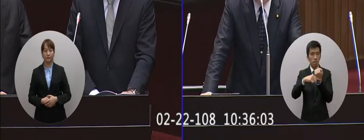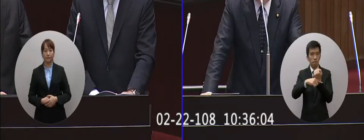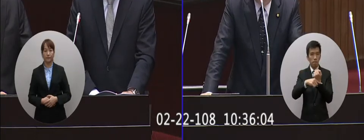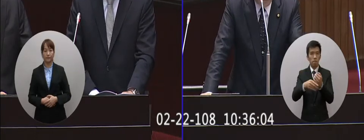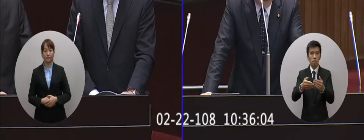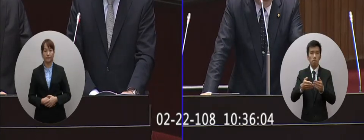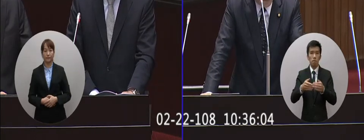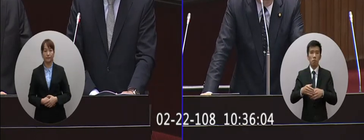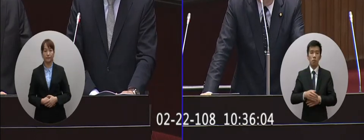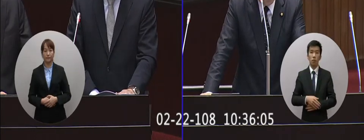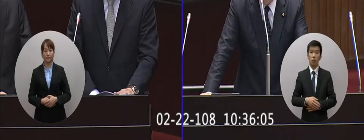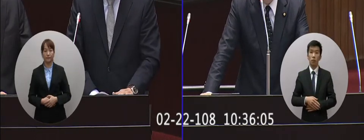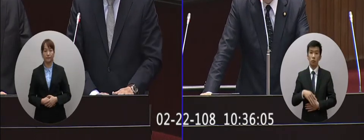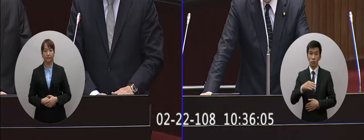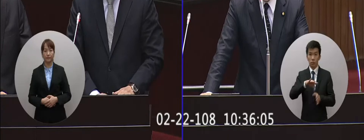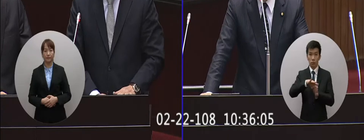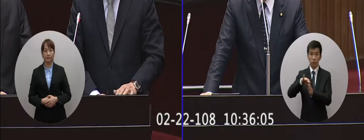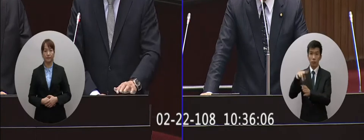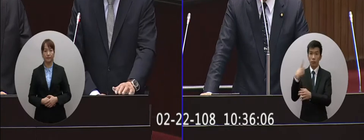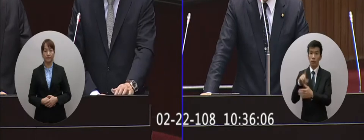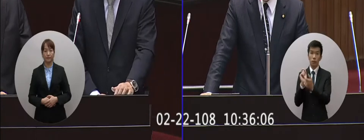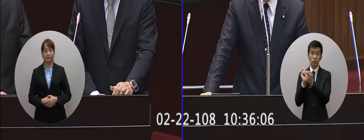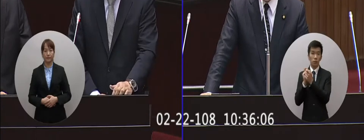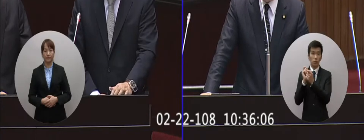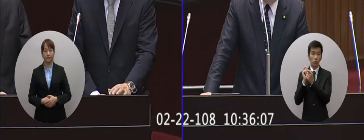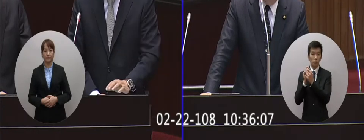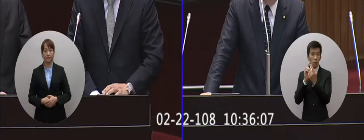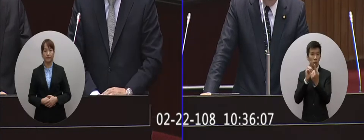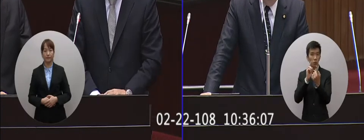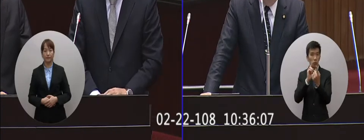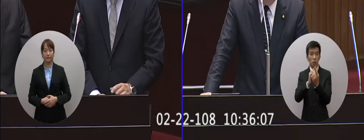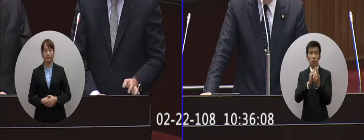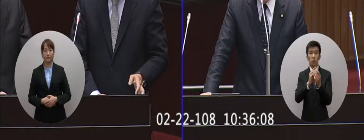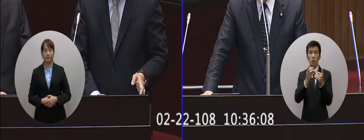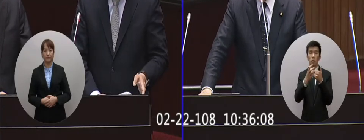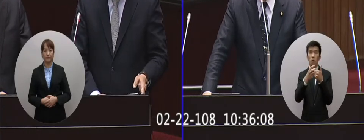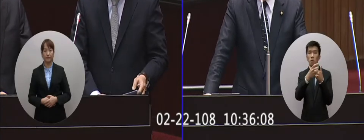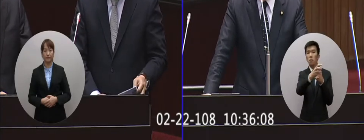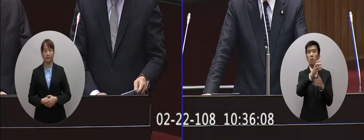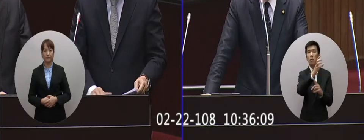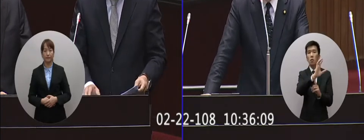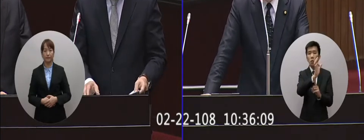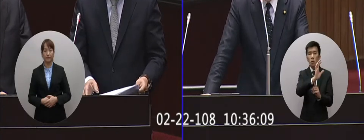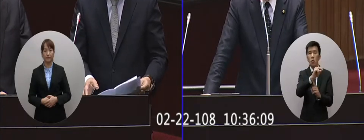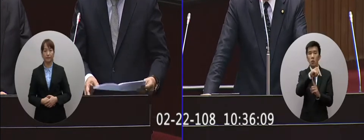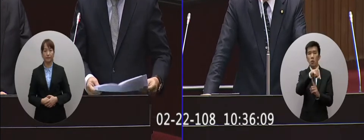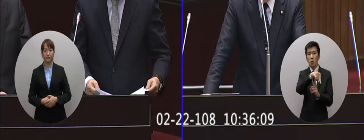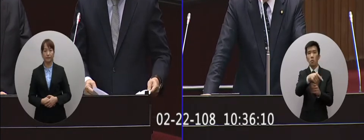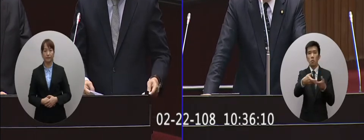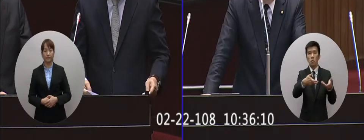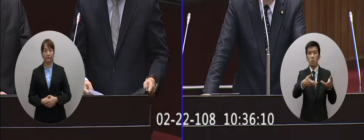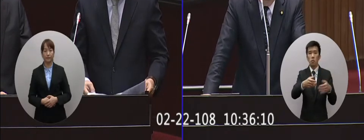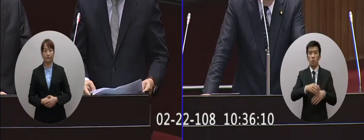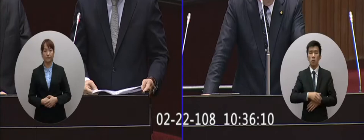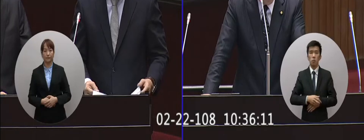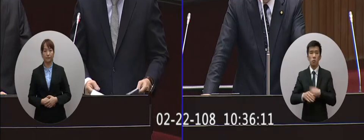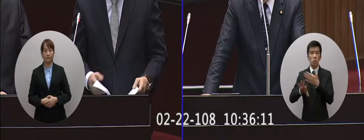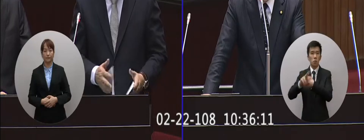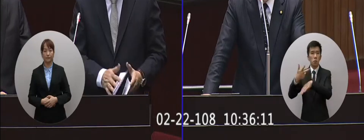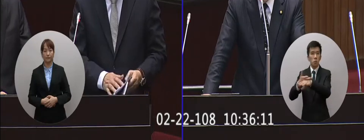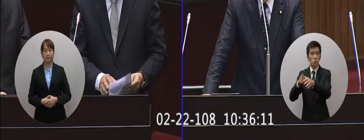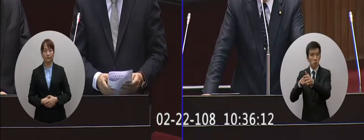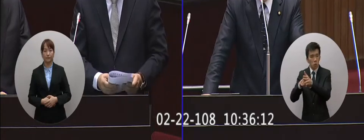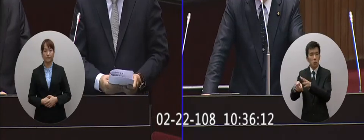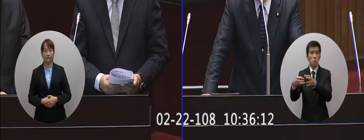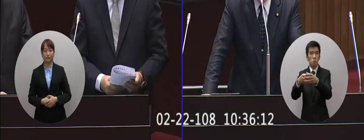好， 那另外最近有很多人在关心这个离岸风电，那很多的专家团体都很忧